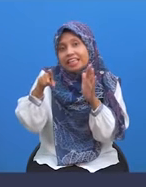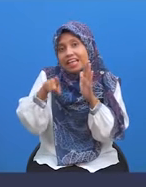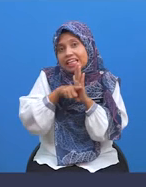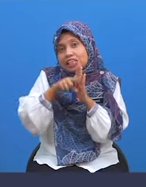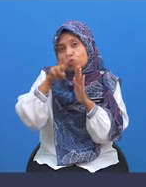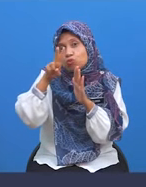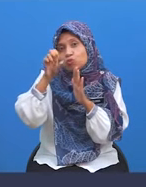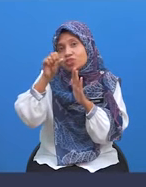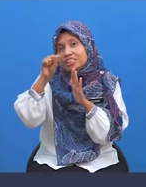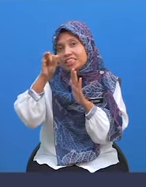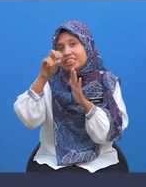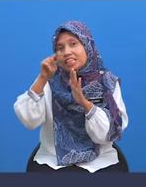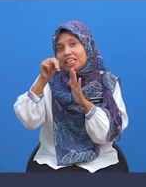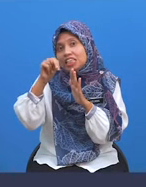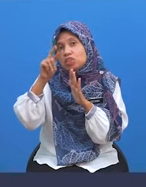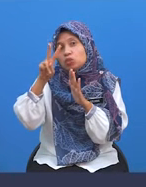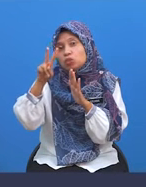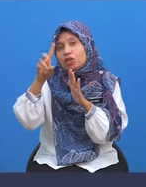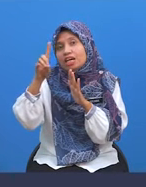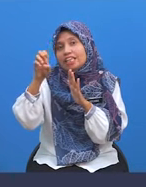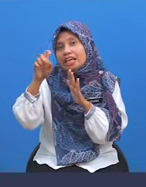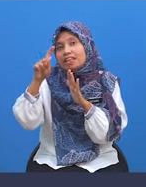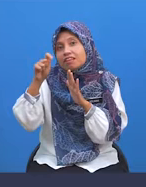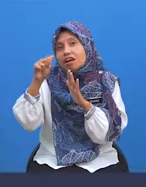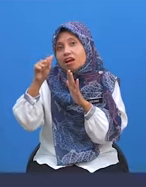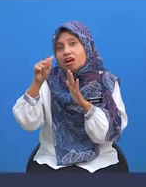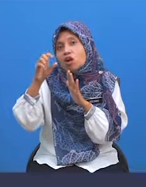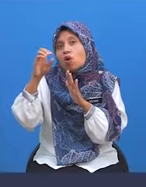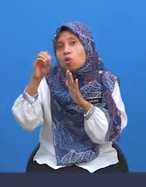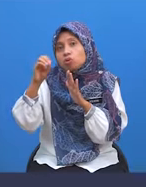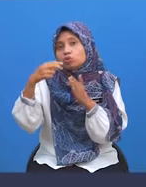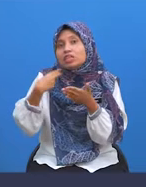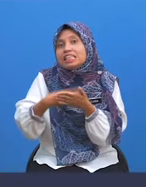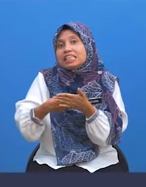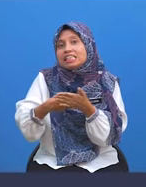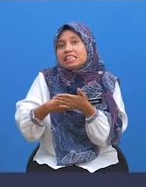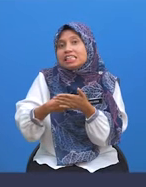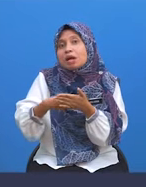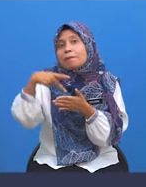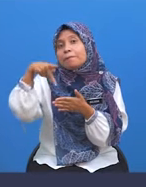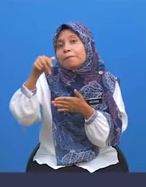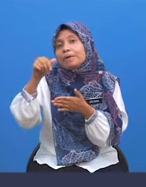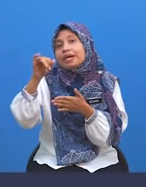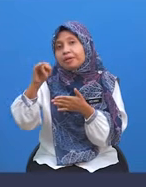kali ini? Ya, betul. Nilai A kita ialah negatif.